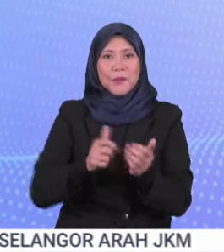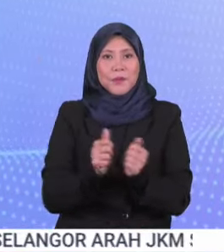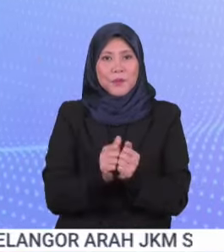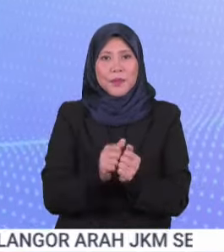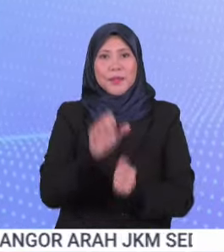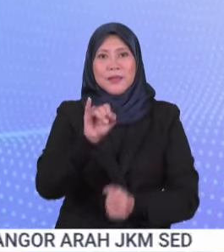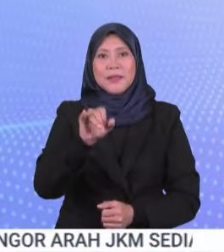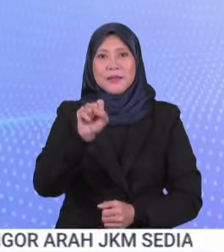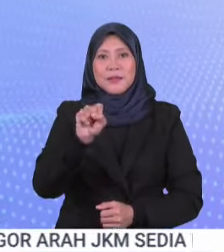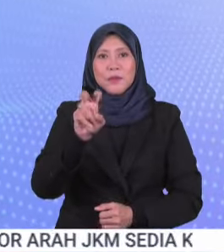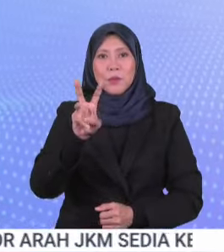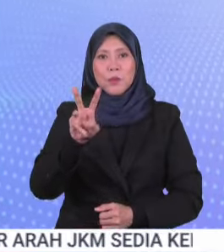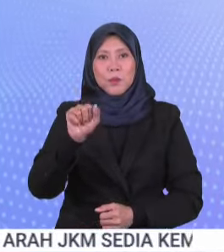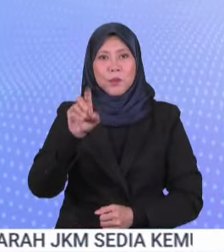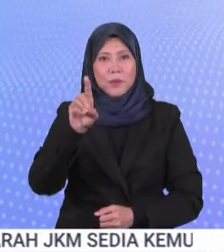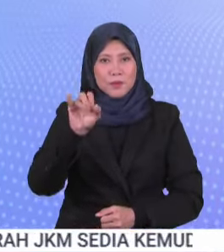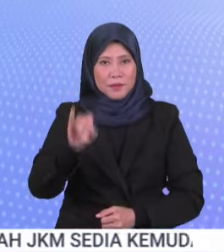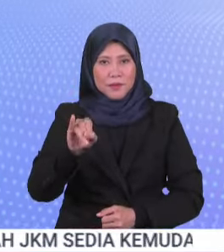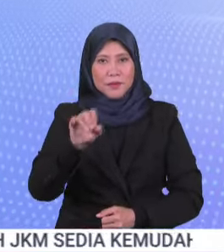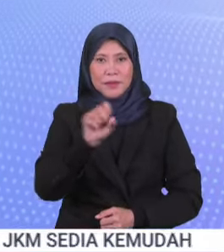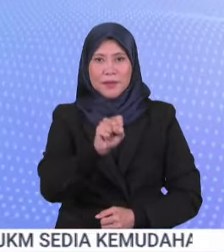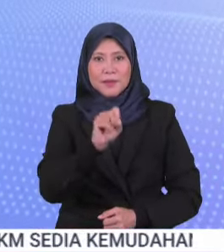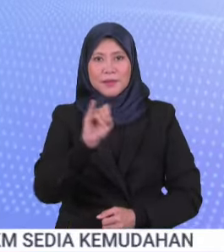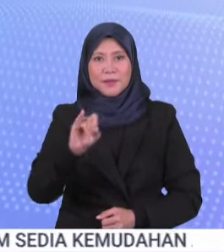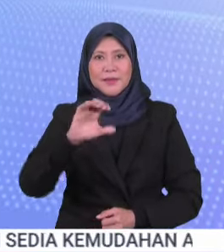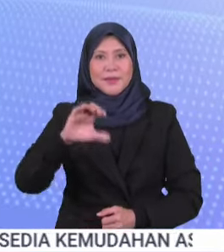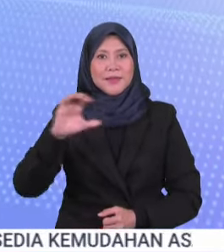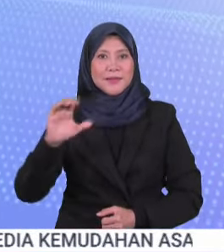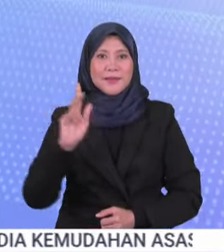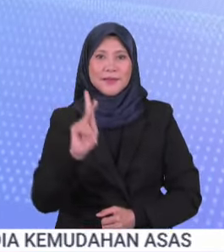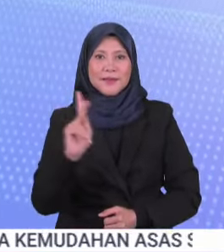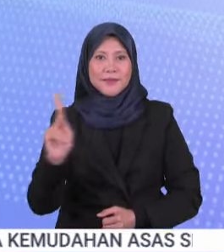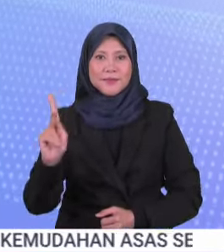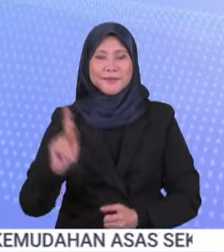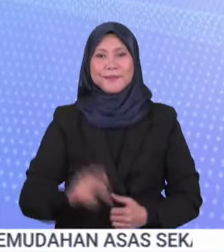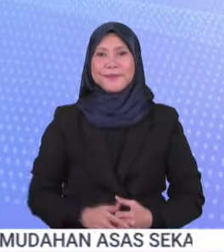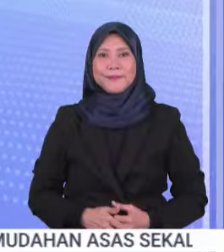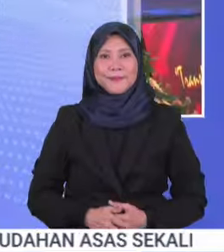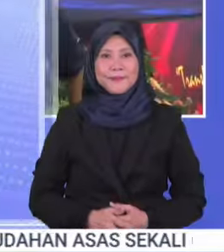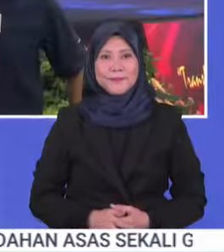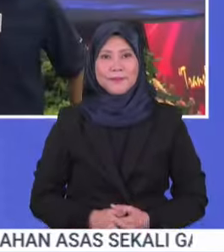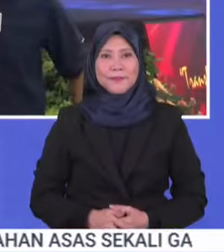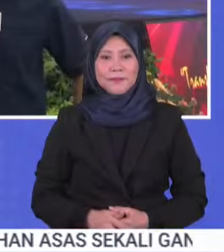bersama Iswadiman Syamsuddin di SICC Kota Kinabalu.